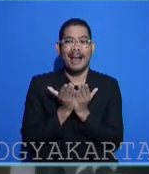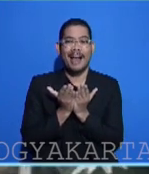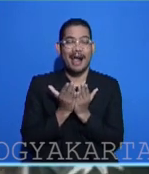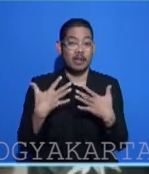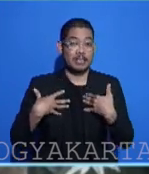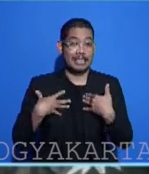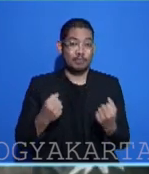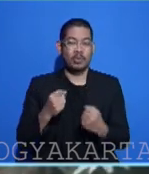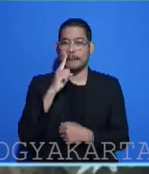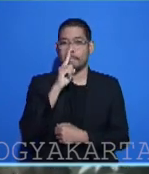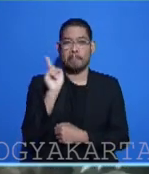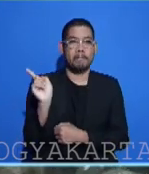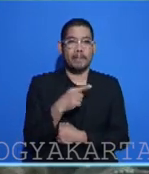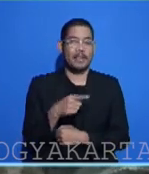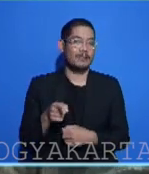cepat pulih.